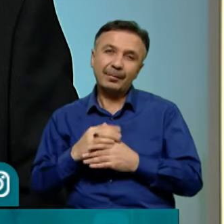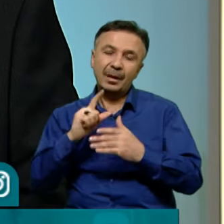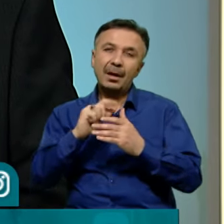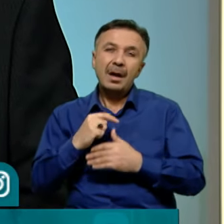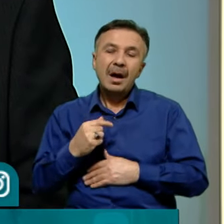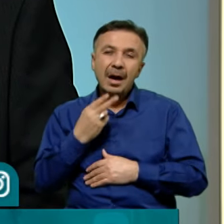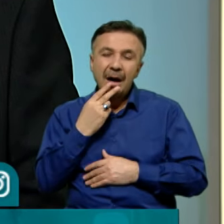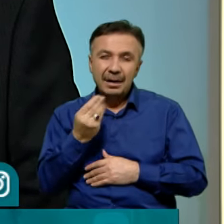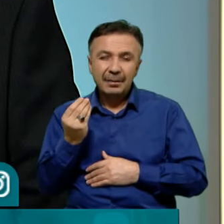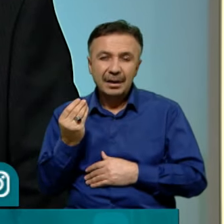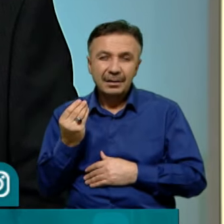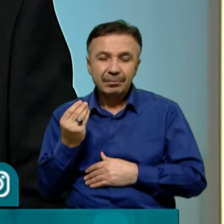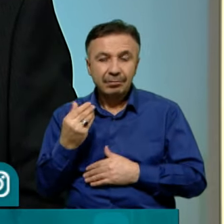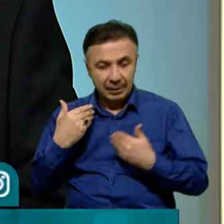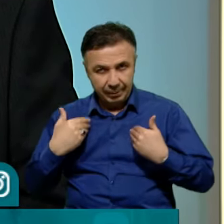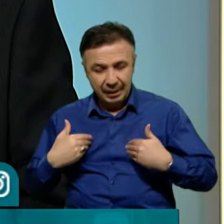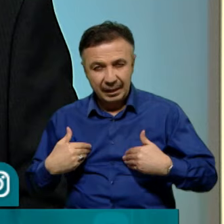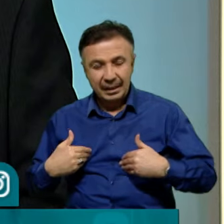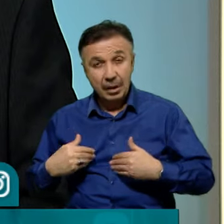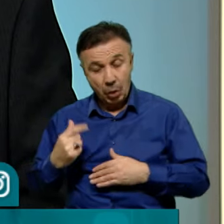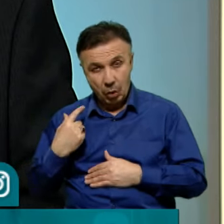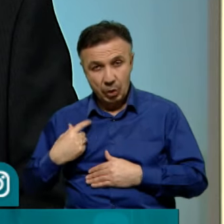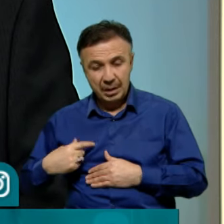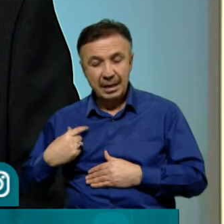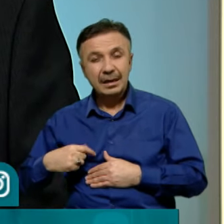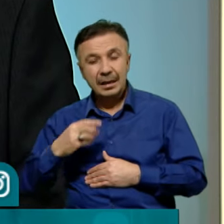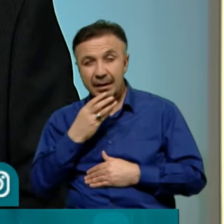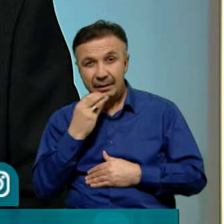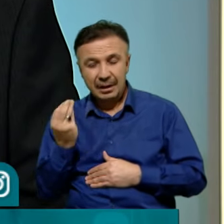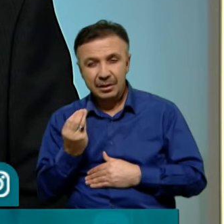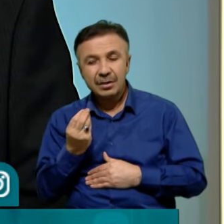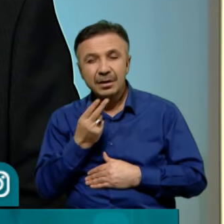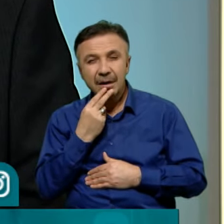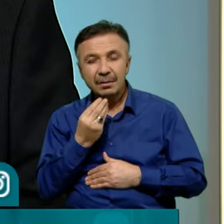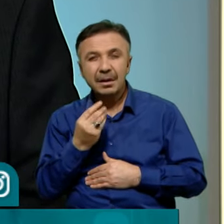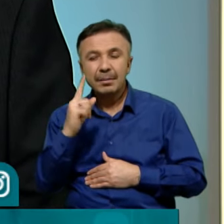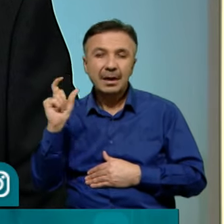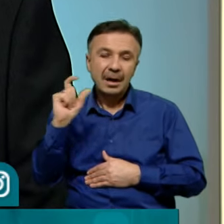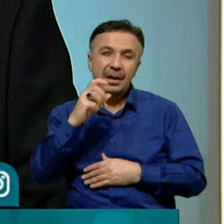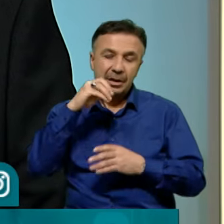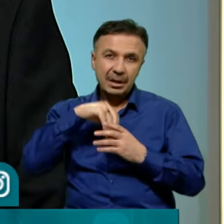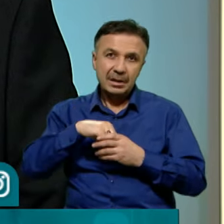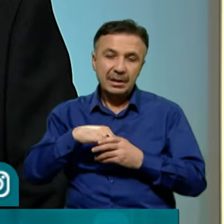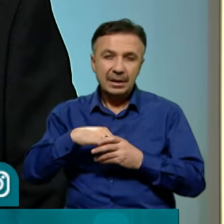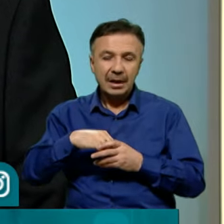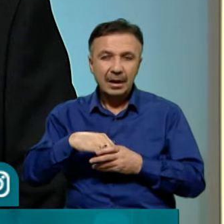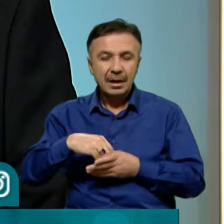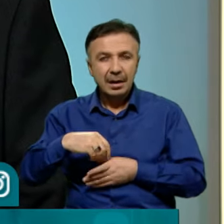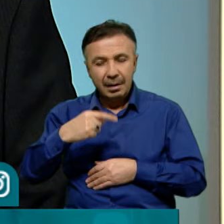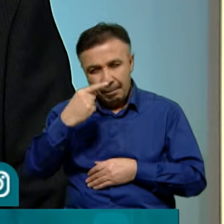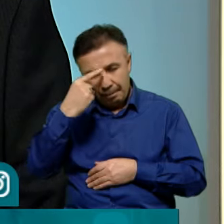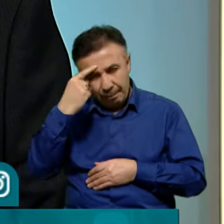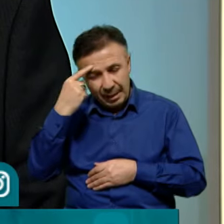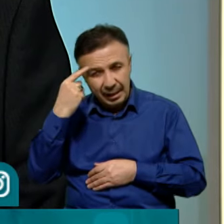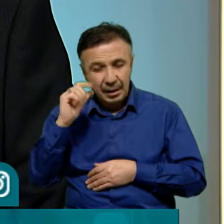gereği özellikle genç hanımların bir ay içerisinde belli günlerde özel günleri